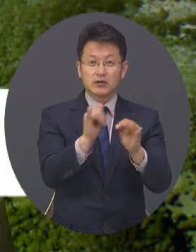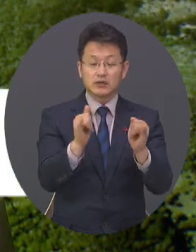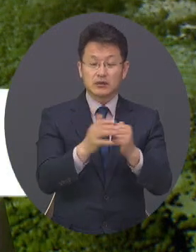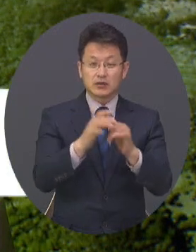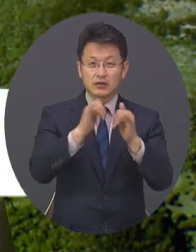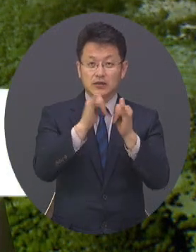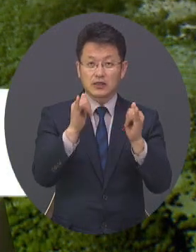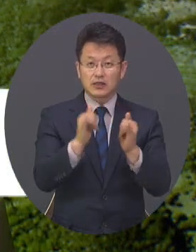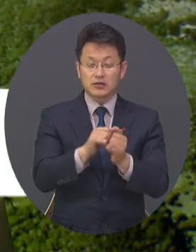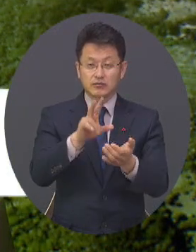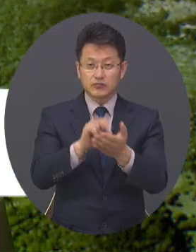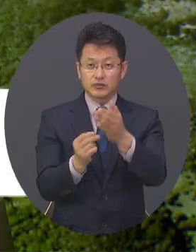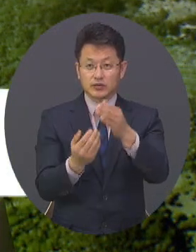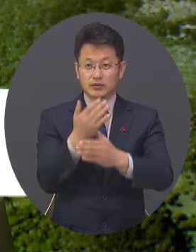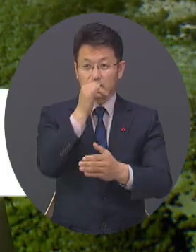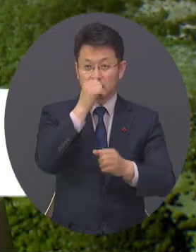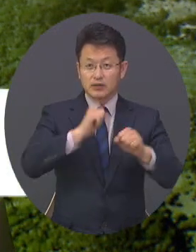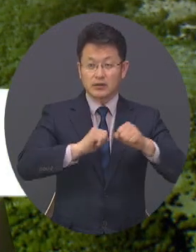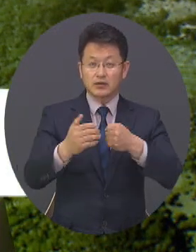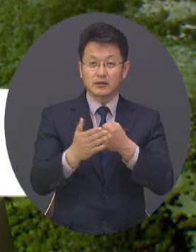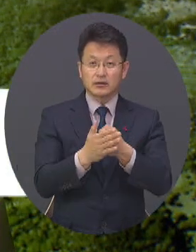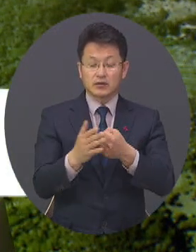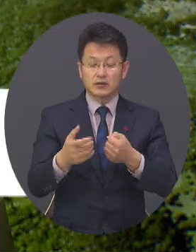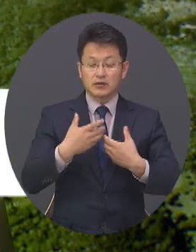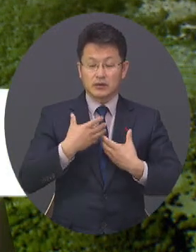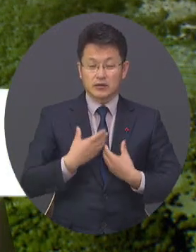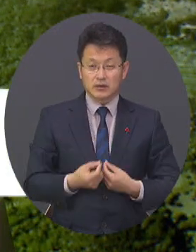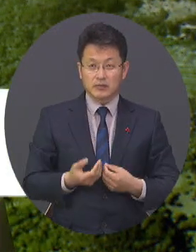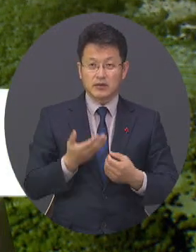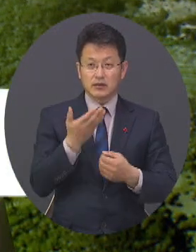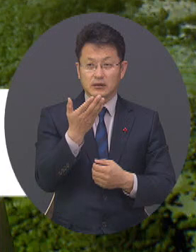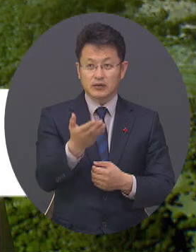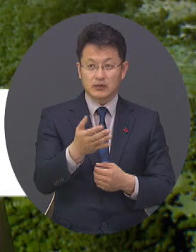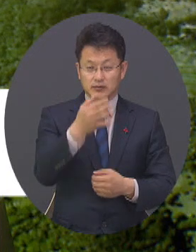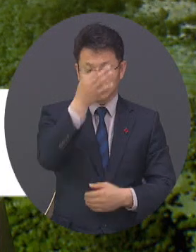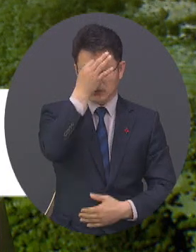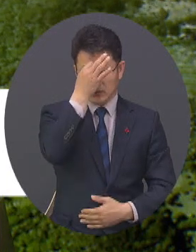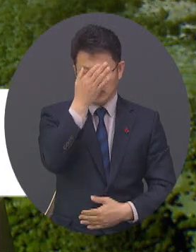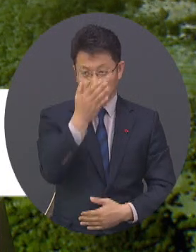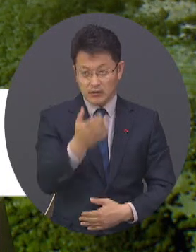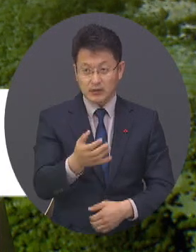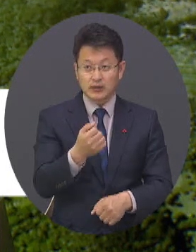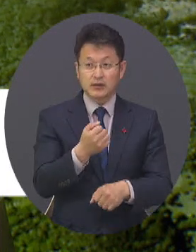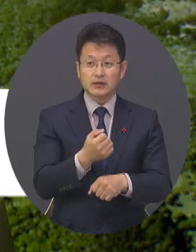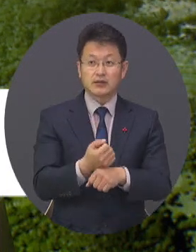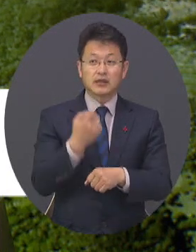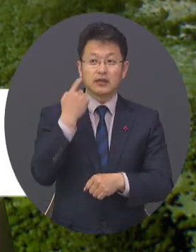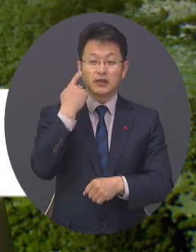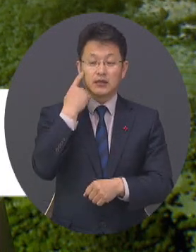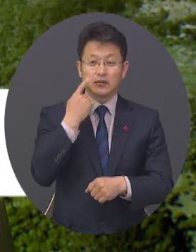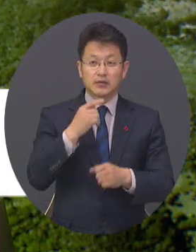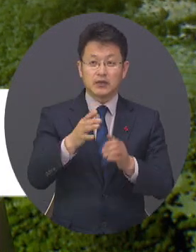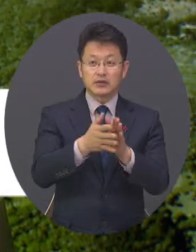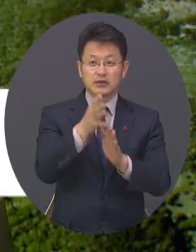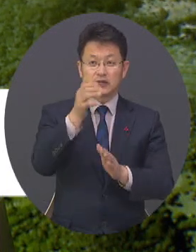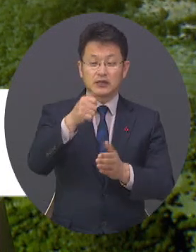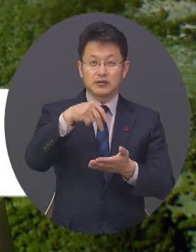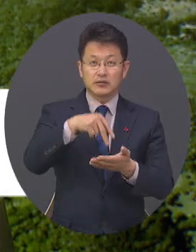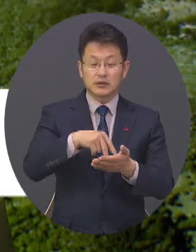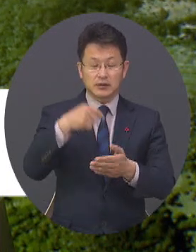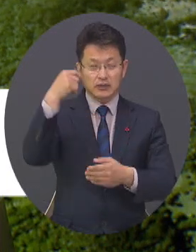물의를 일으킨 행위로 인해 실망을 드린 점 성구 섞게 생각하며 시장으로서